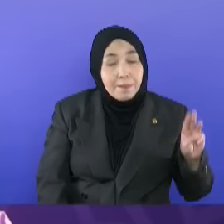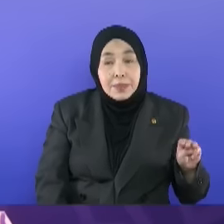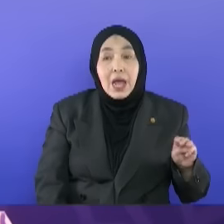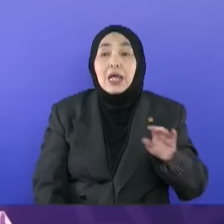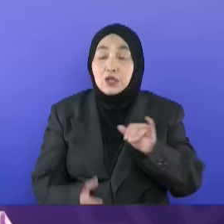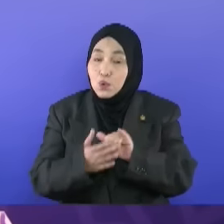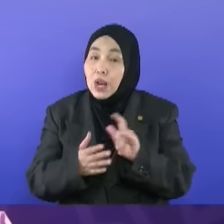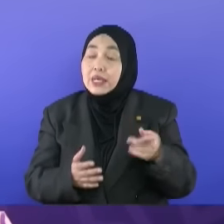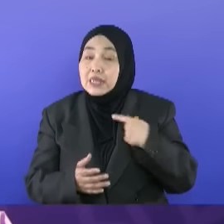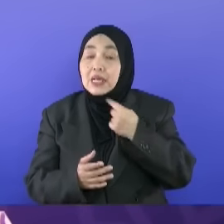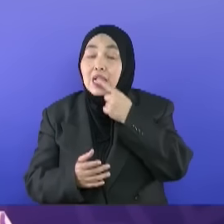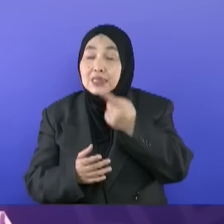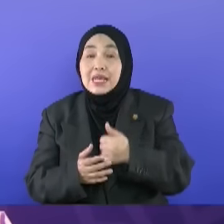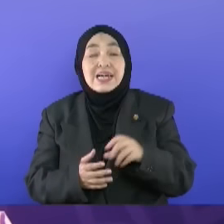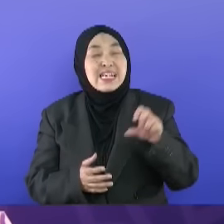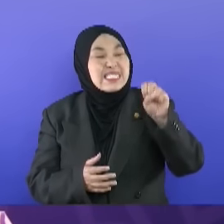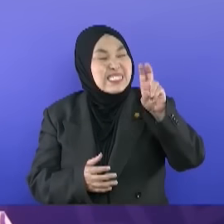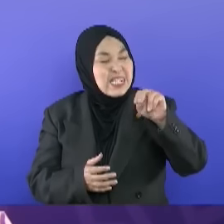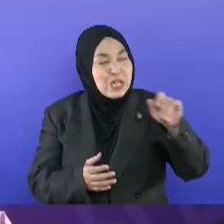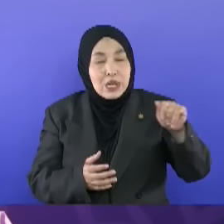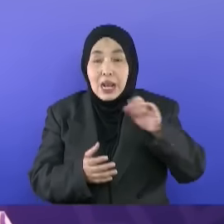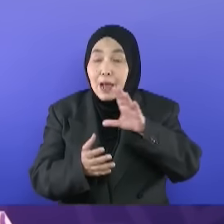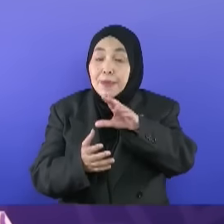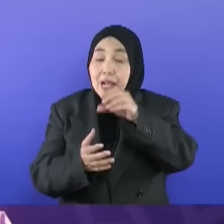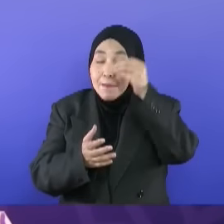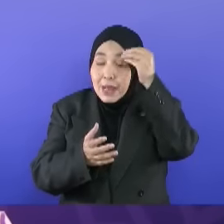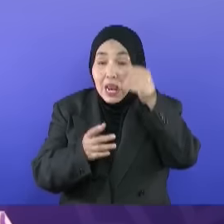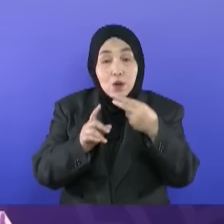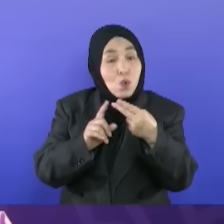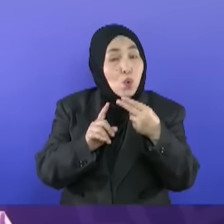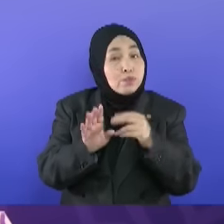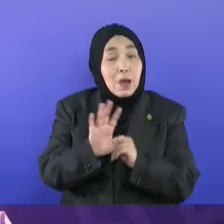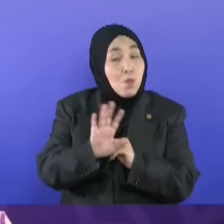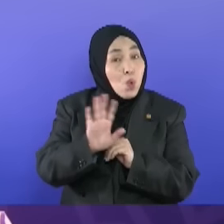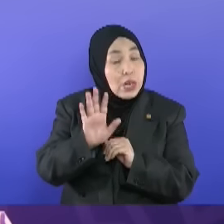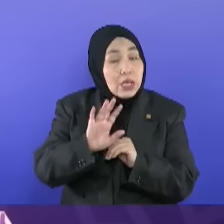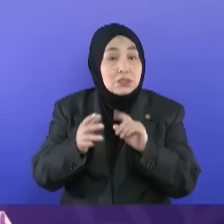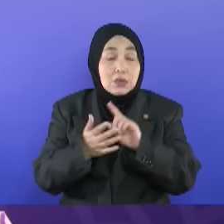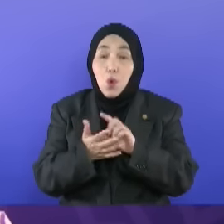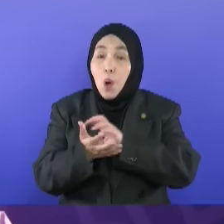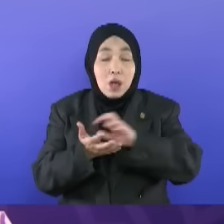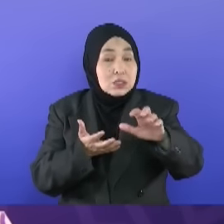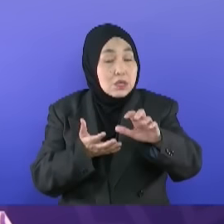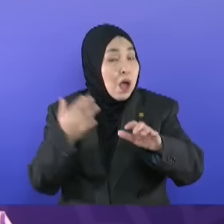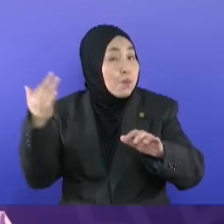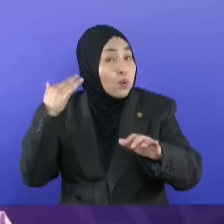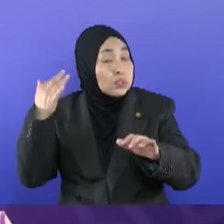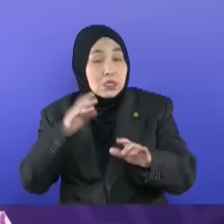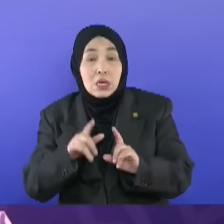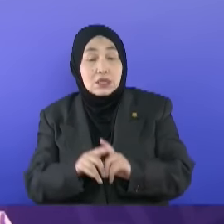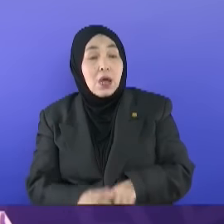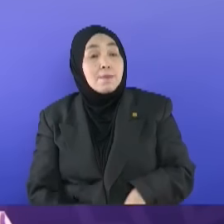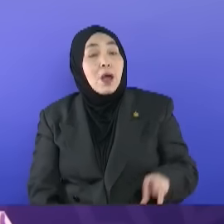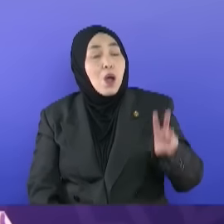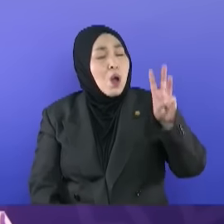Ha itulah kita kata apa sendi dalam pengambilan huruf dia tak boleh main redah a kasar bunyinya kan.